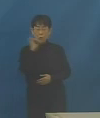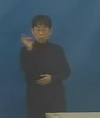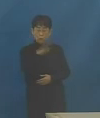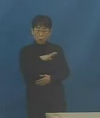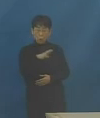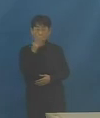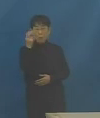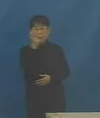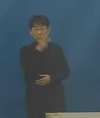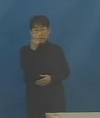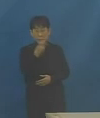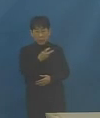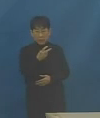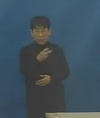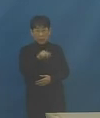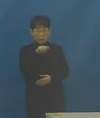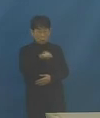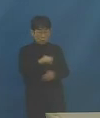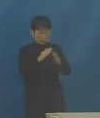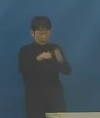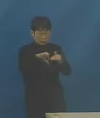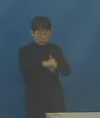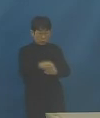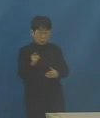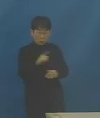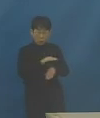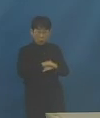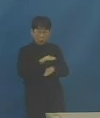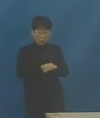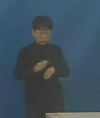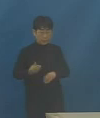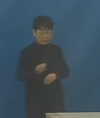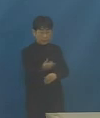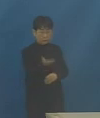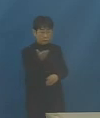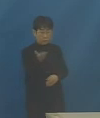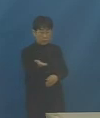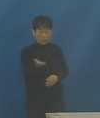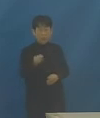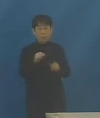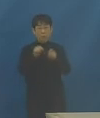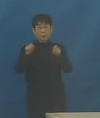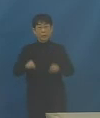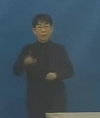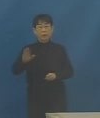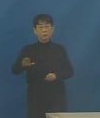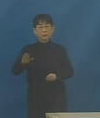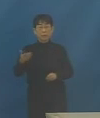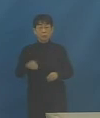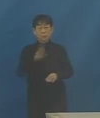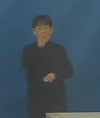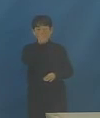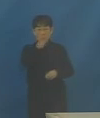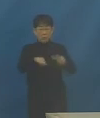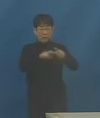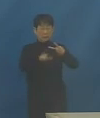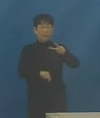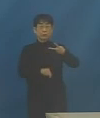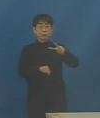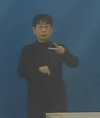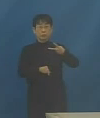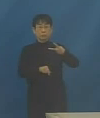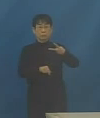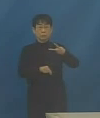仕組みを維持していくのかという事はありますただこれからですね2月に向けますといよいよ